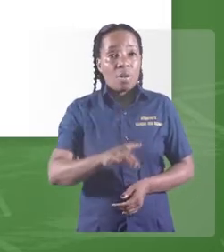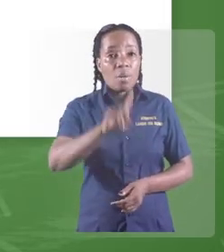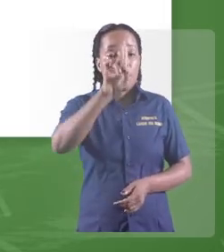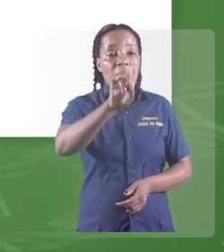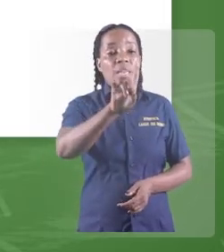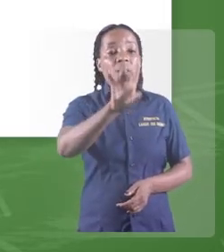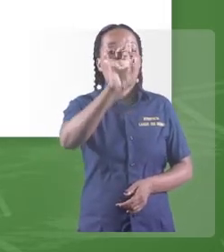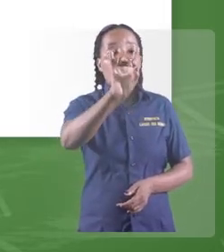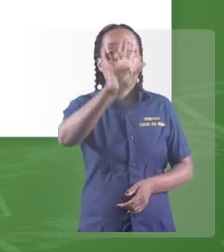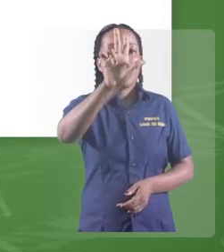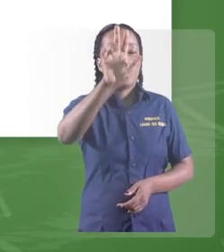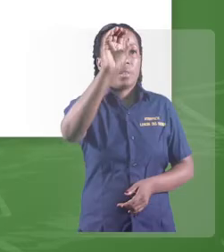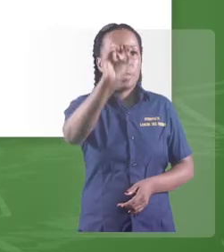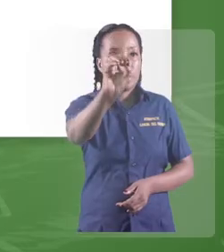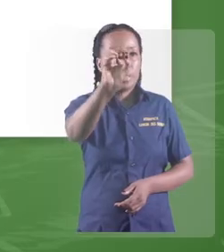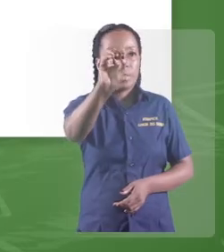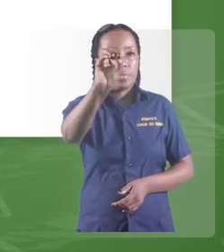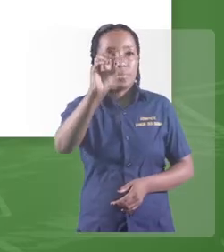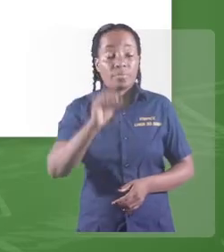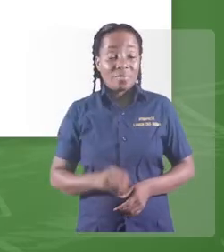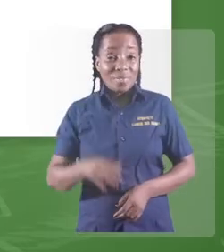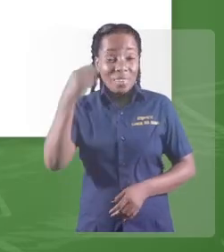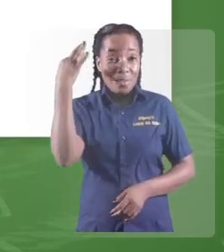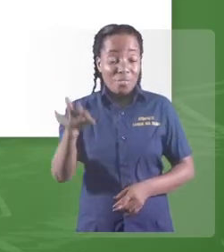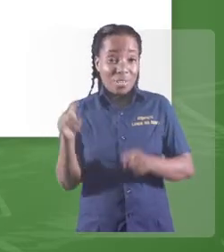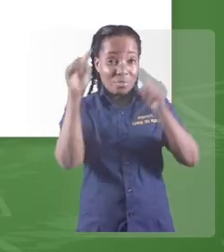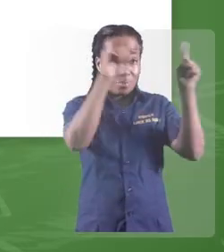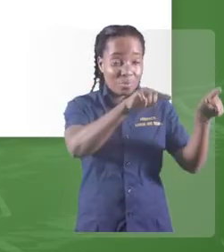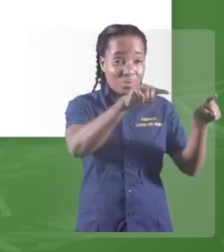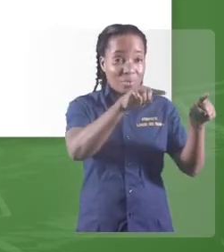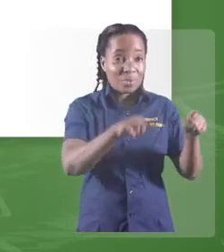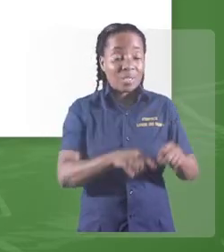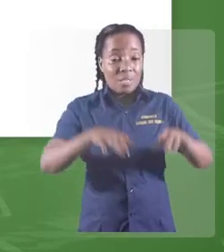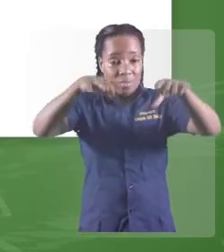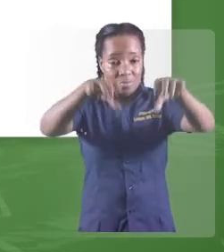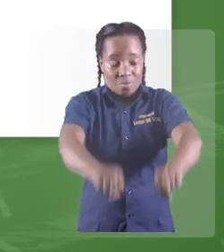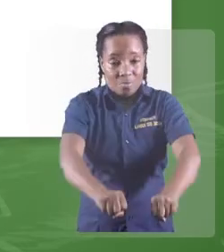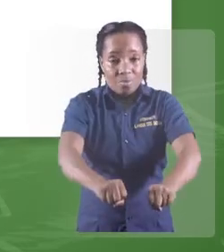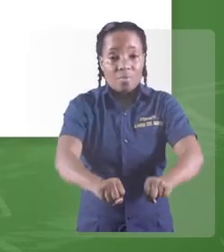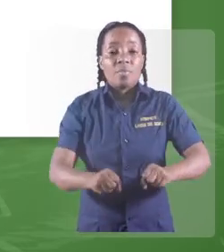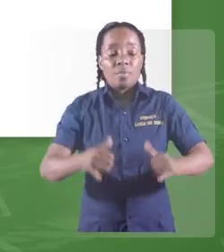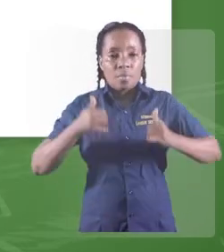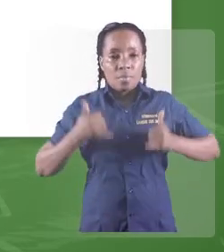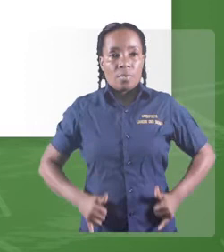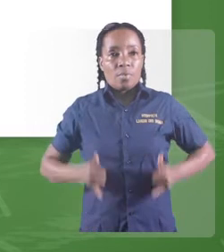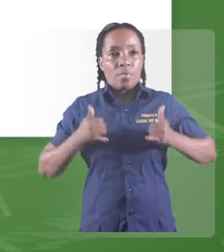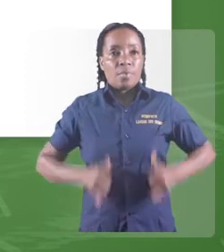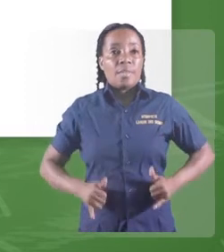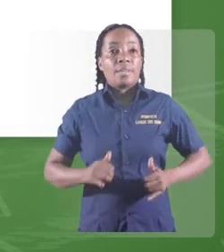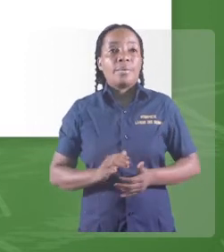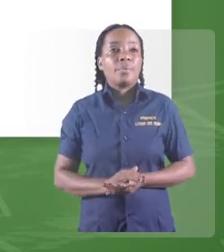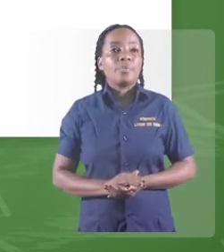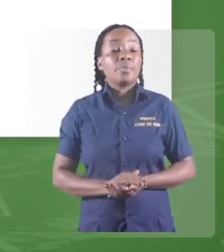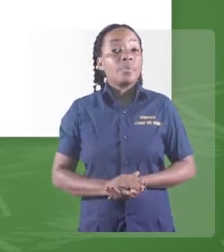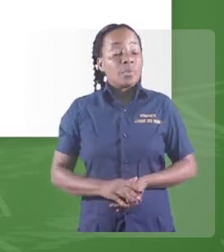l'Algérie a été conquise par la France en 1830. Ce territoire est